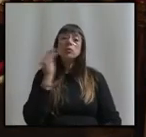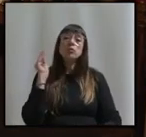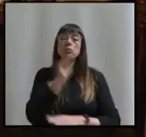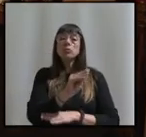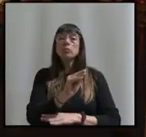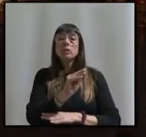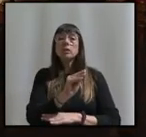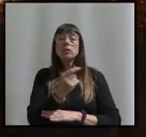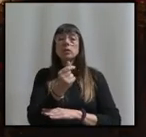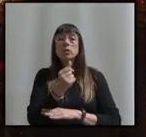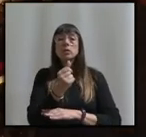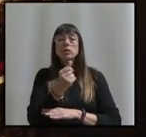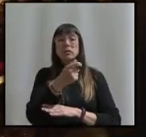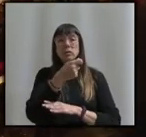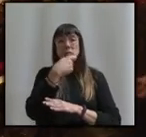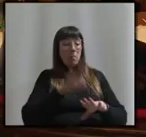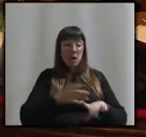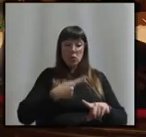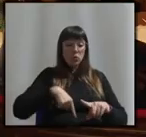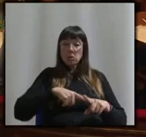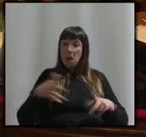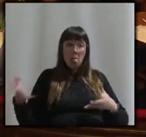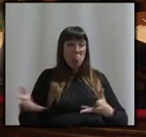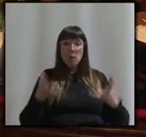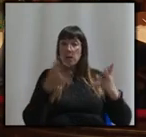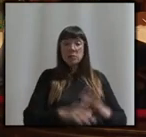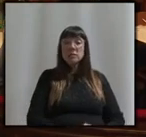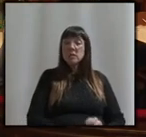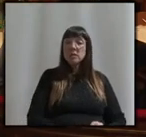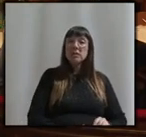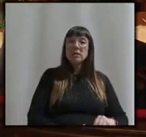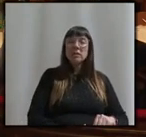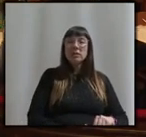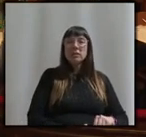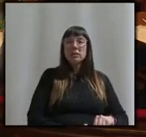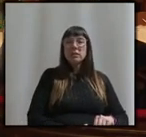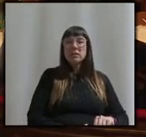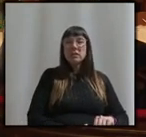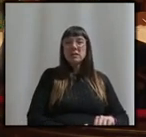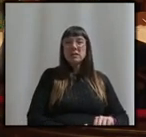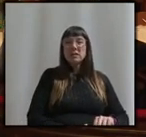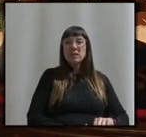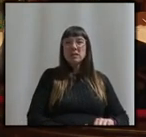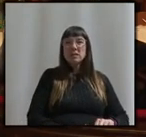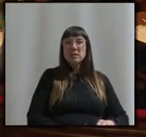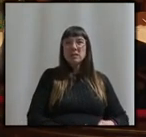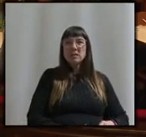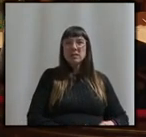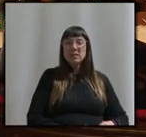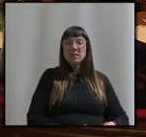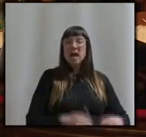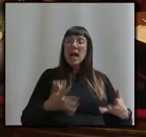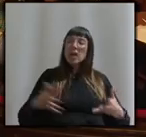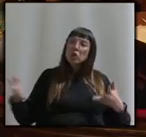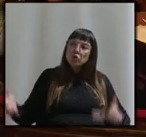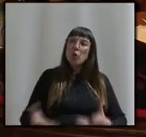projecte residencial o habitacional per la gent gran. Passem ara al grup de Som-hi. Senyor Riera, endavant. Sí, gràcies. Bé, senyor